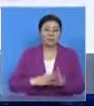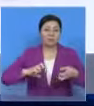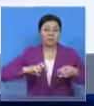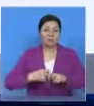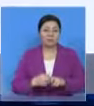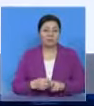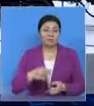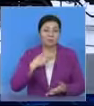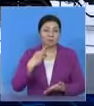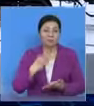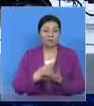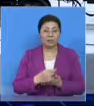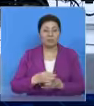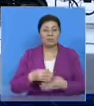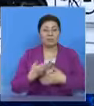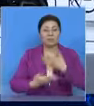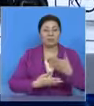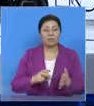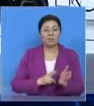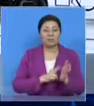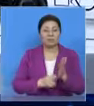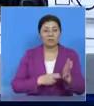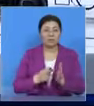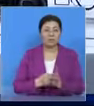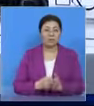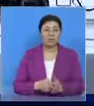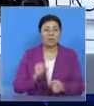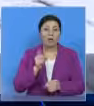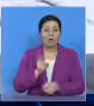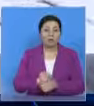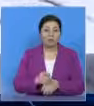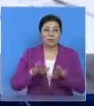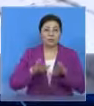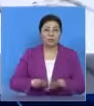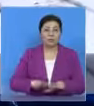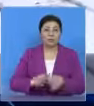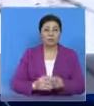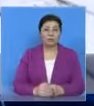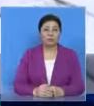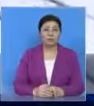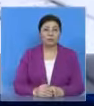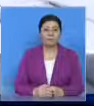привлечены к ответственности за переход железной дороги в неположенном месте.